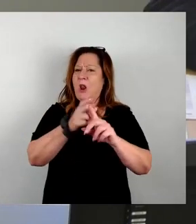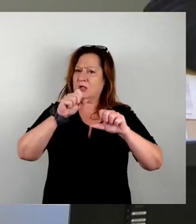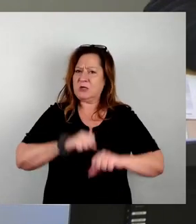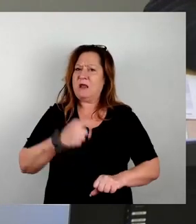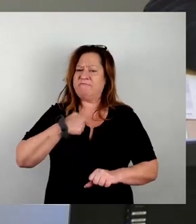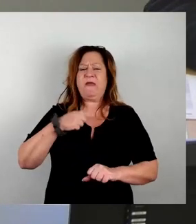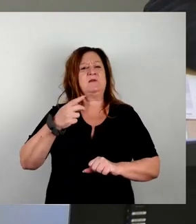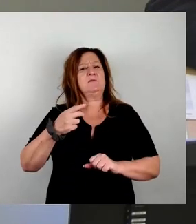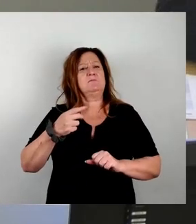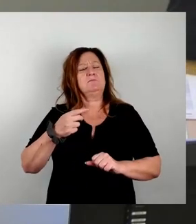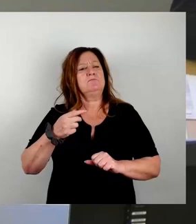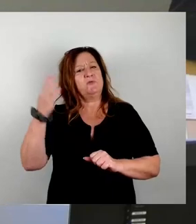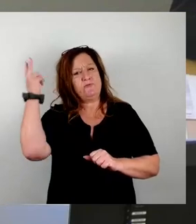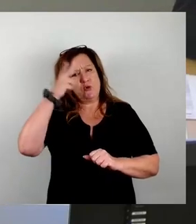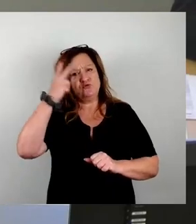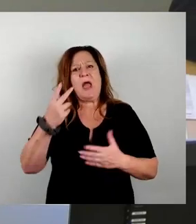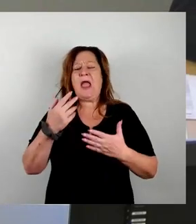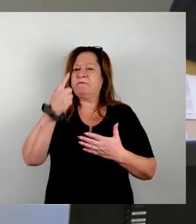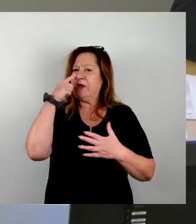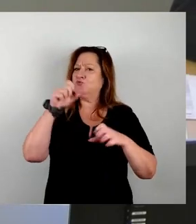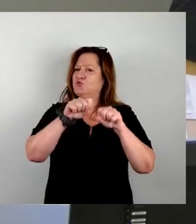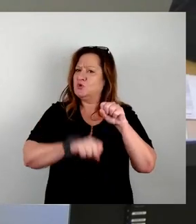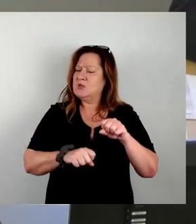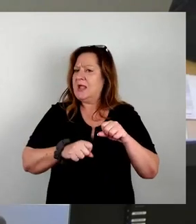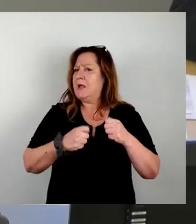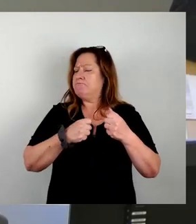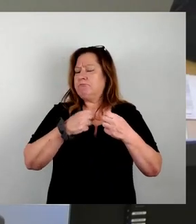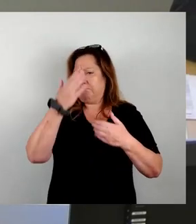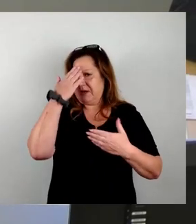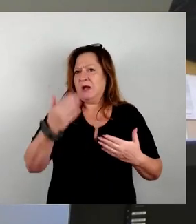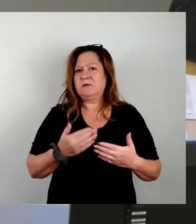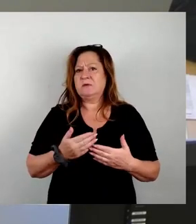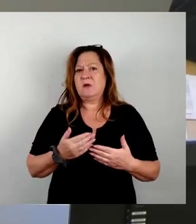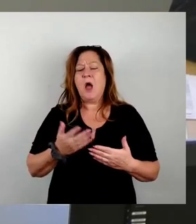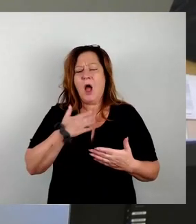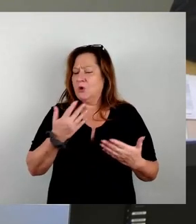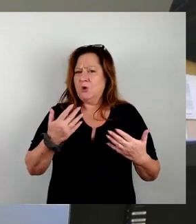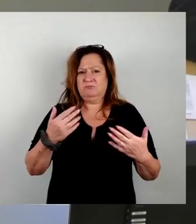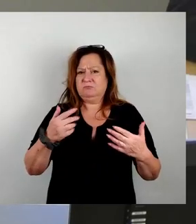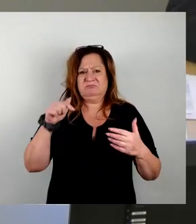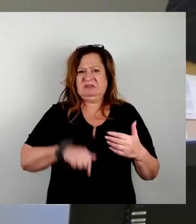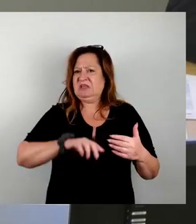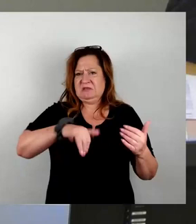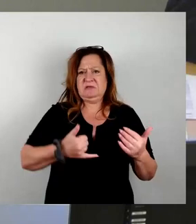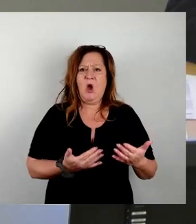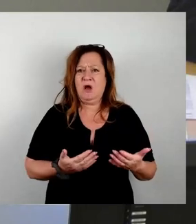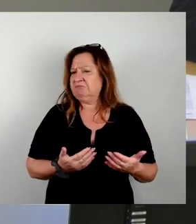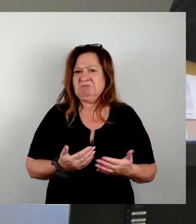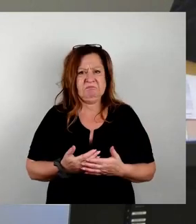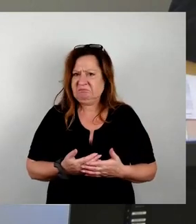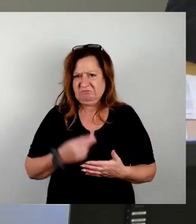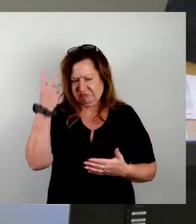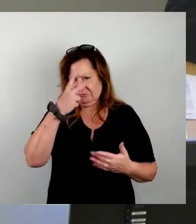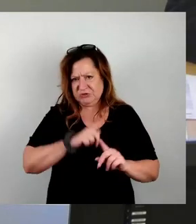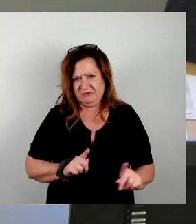welche Systematik auch ein Verkehrsverbund hier gewählt hat. Und da will ich an dieser Stelle sagen, das ist in diesem Jahr für uns hier nicht gegeben.